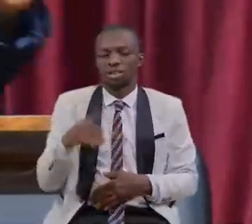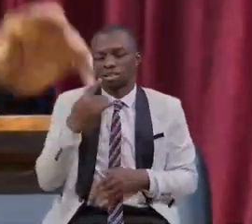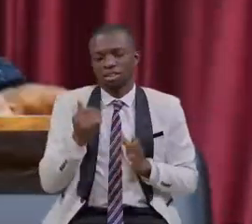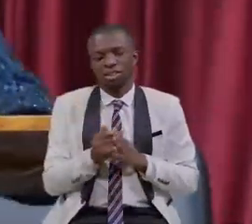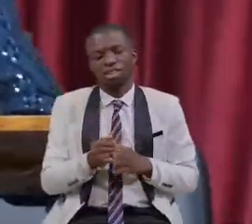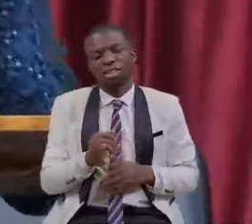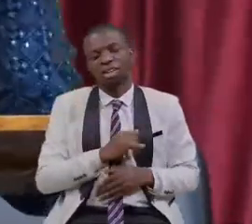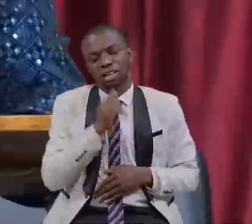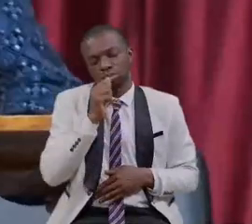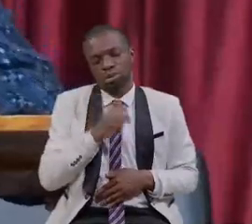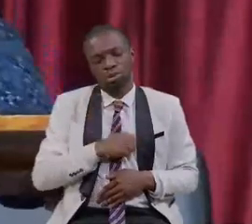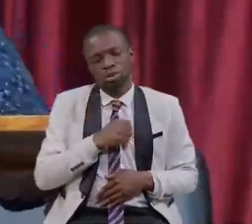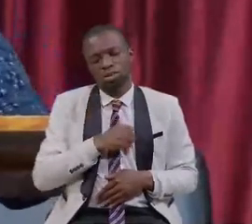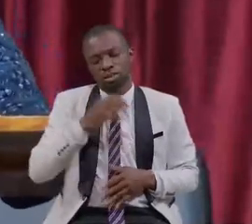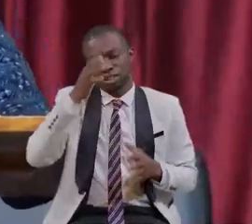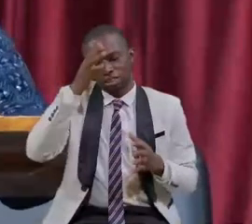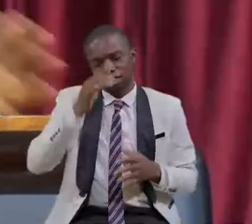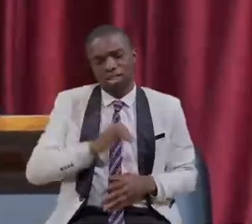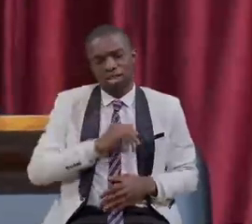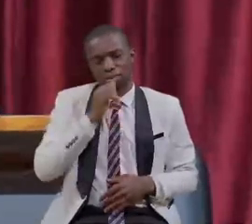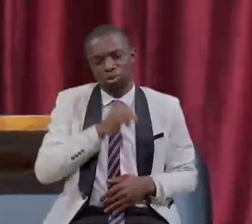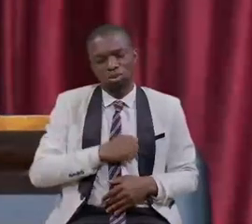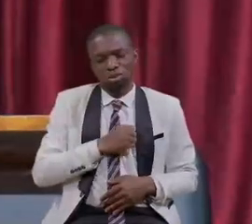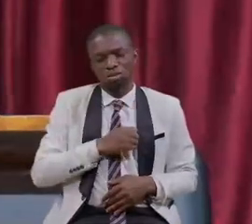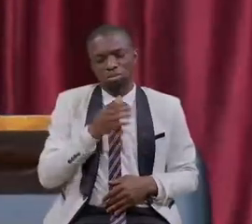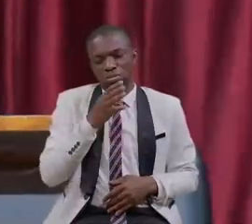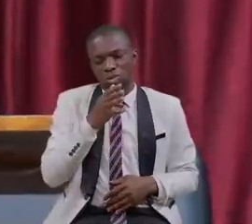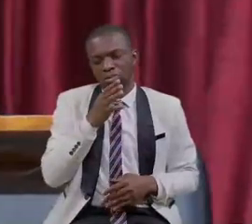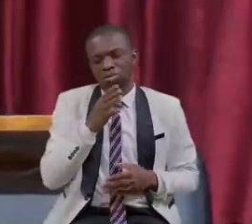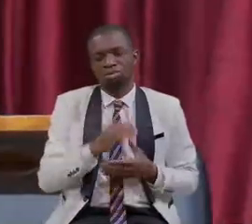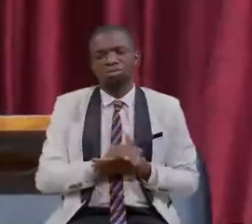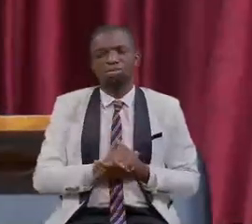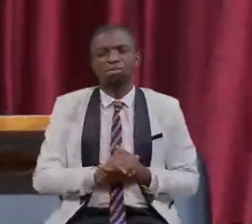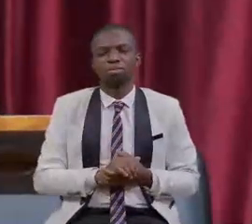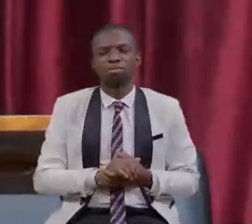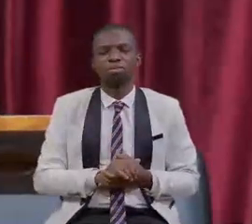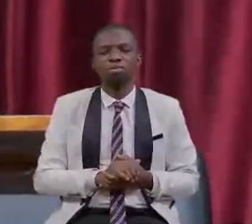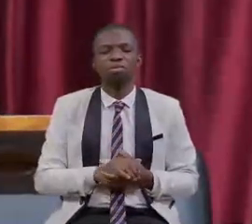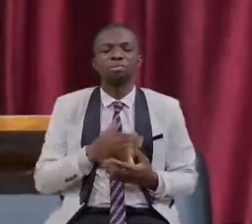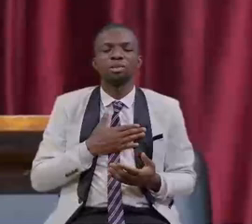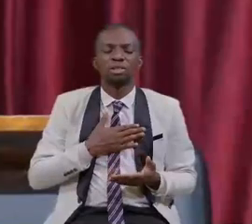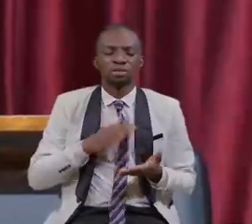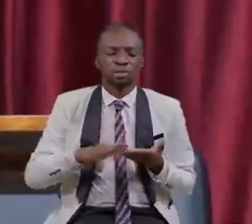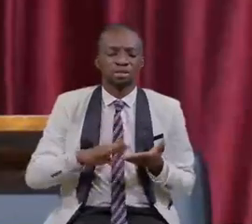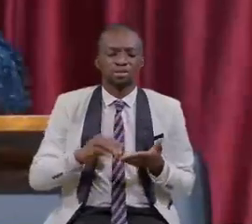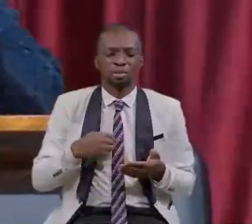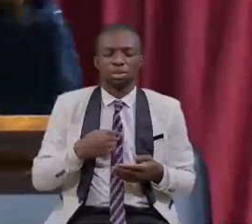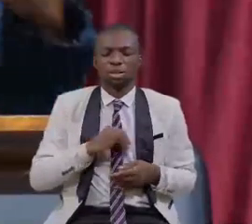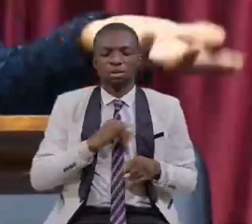L'enfant dit, papa, désolé, maman, désolé, je n'ai pas fait ça, excuse-moi. Pardonne-moi, j'irai faire ça maintenant.